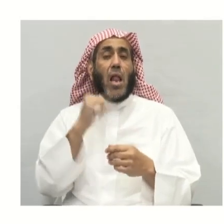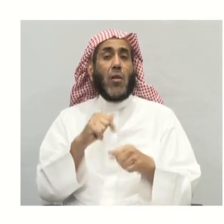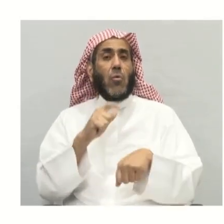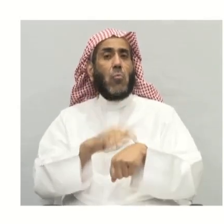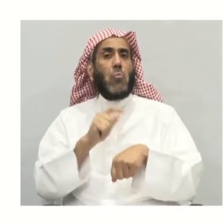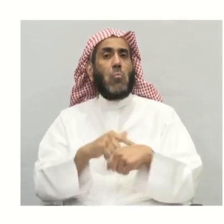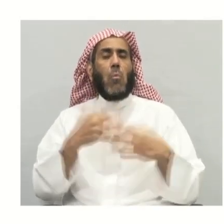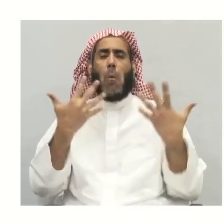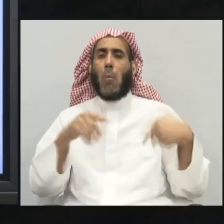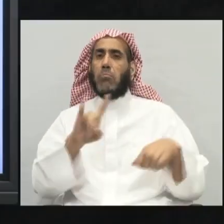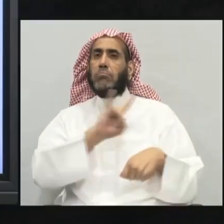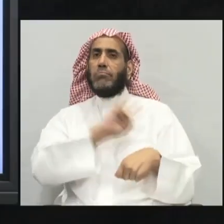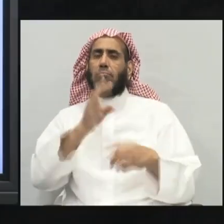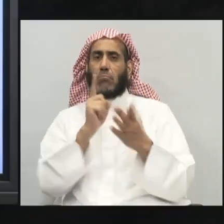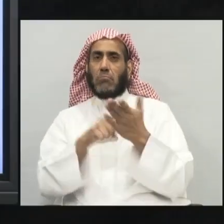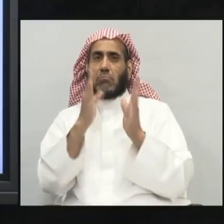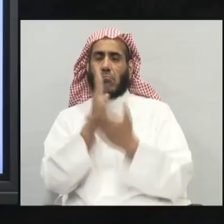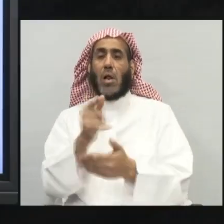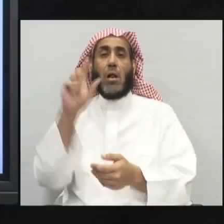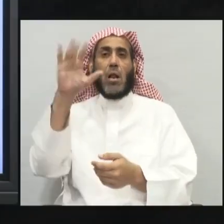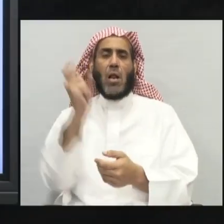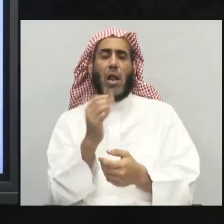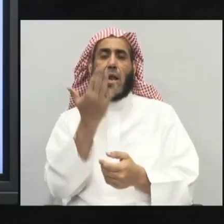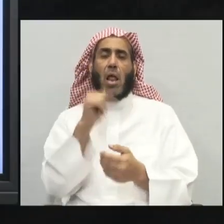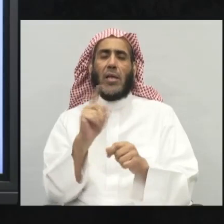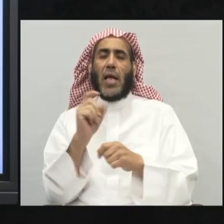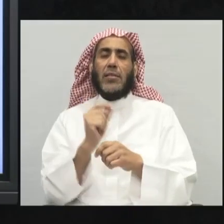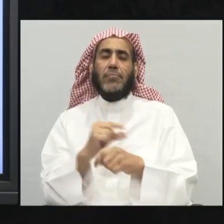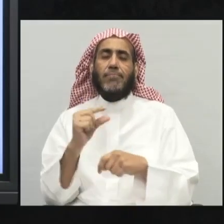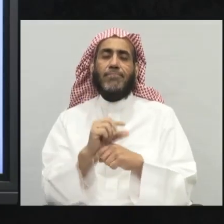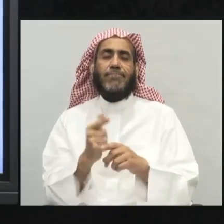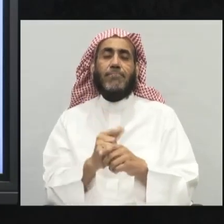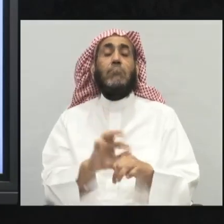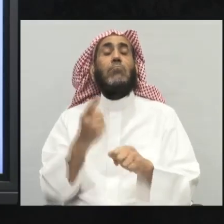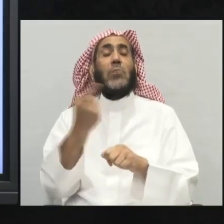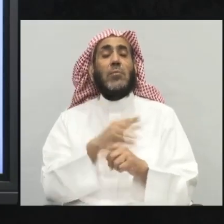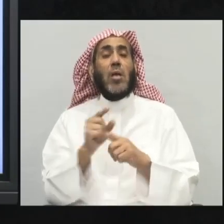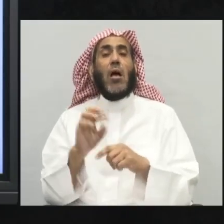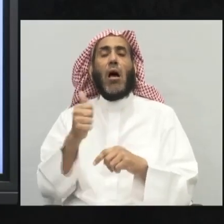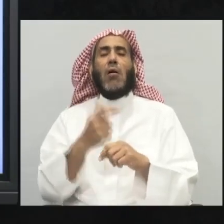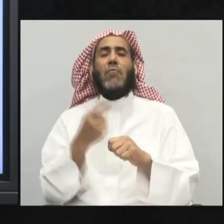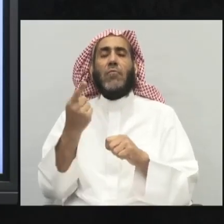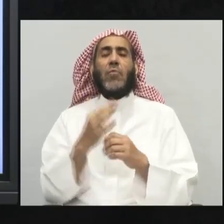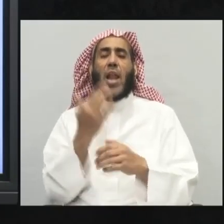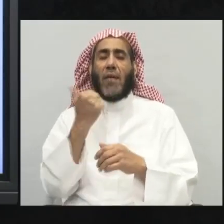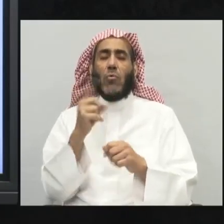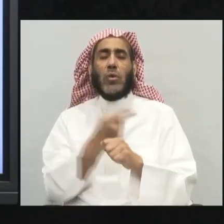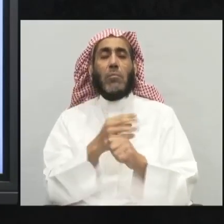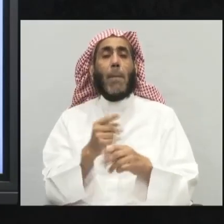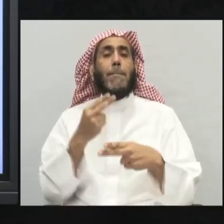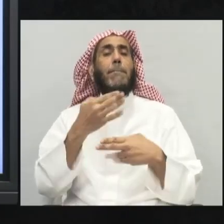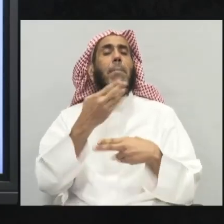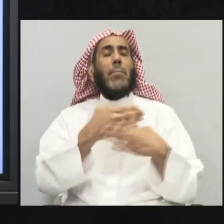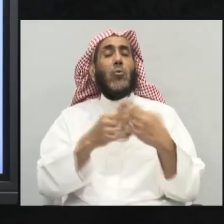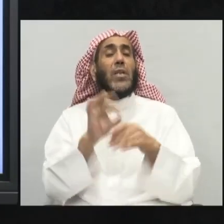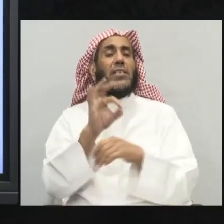لن هي اداه ما رايكم هي اداه نصب اذا هي حرف نفي ونصب مبني